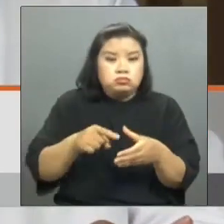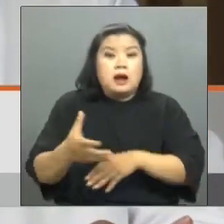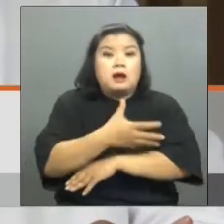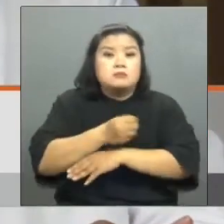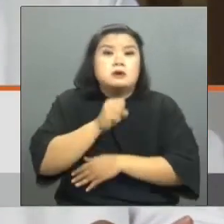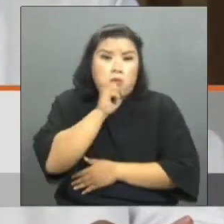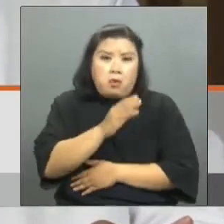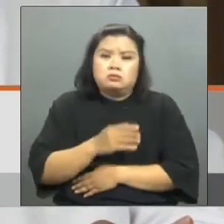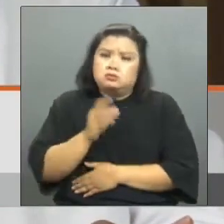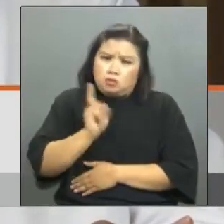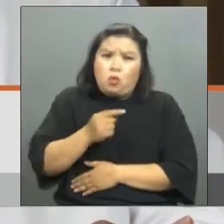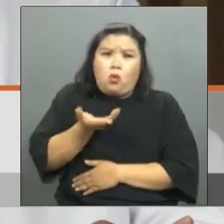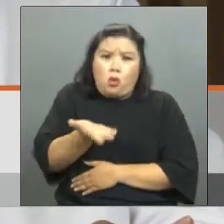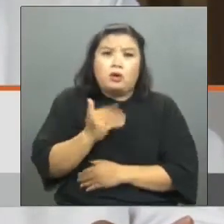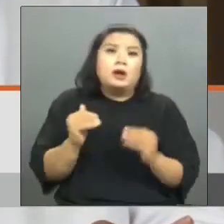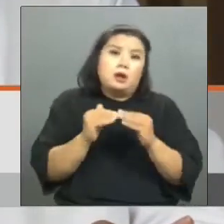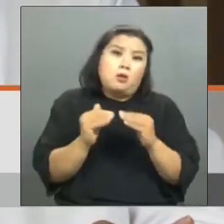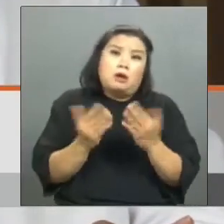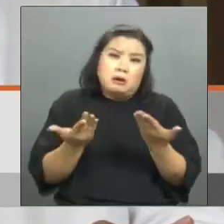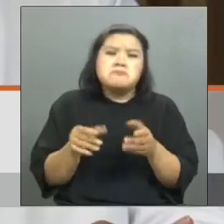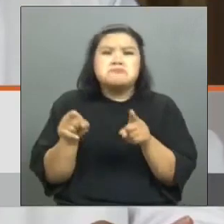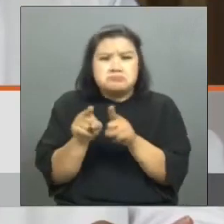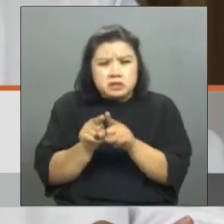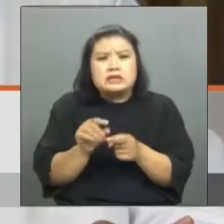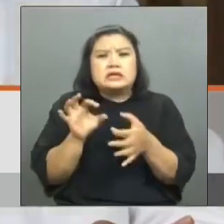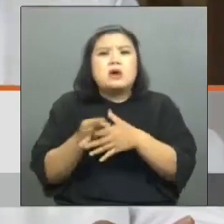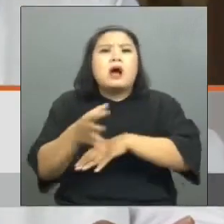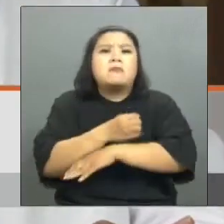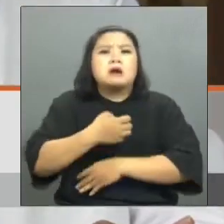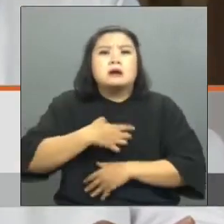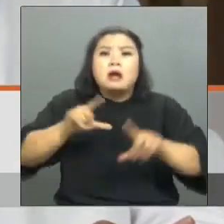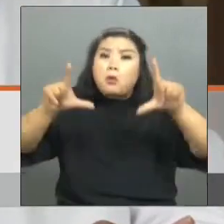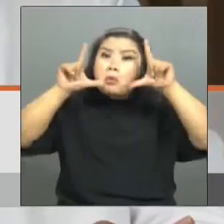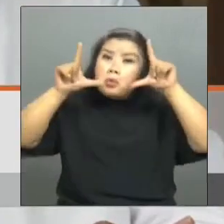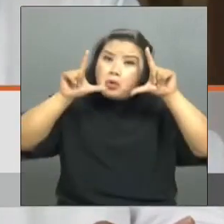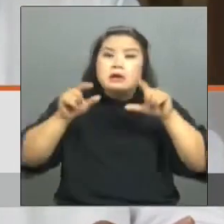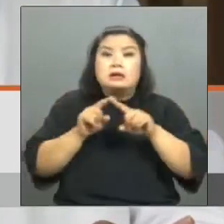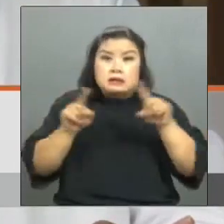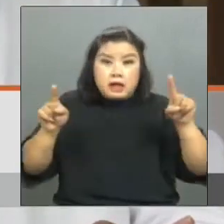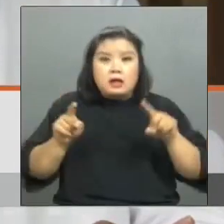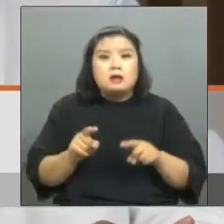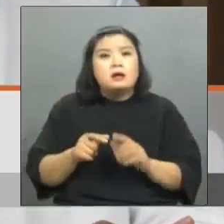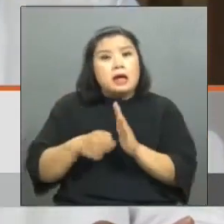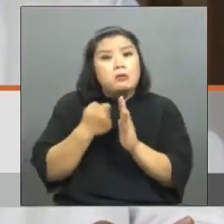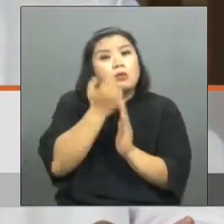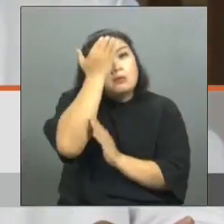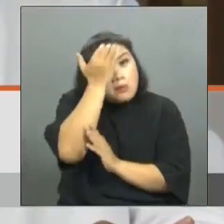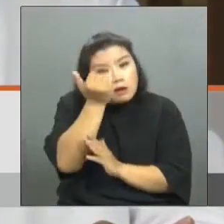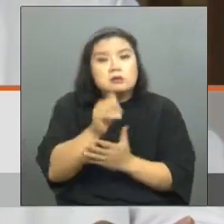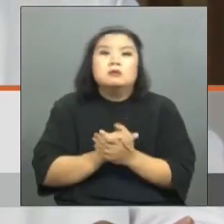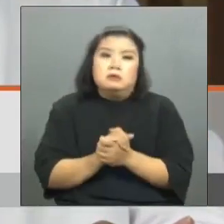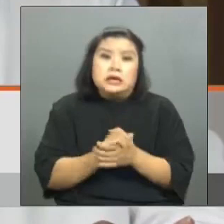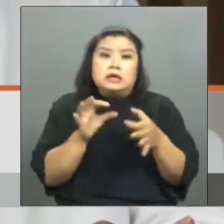นเนี่ยเป็นเพียงกลไกทางการเมืองเพื่อจะแสดงความชอบธรรมแต่ในข้อเท็จจริงนั้นความชอบธรรมที่แสดงนั้